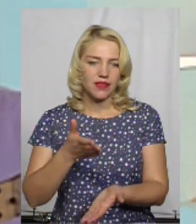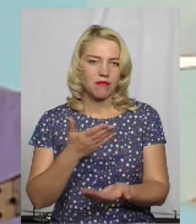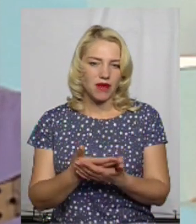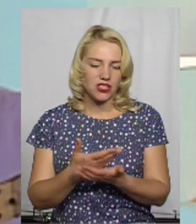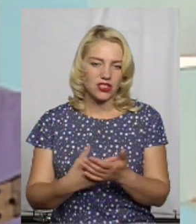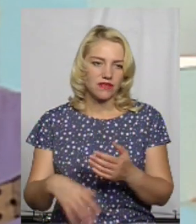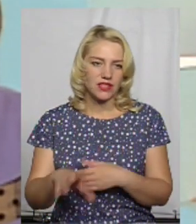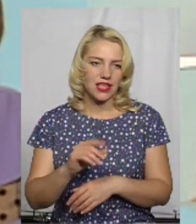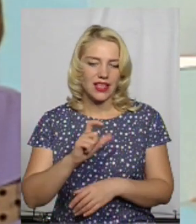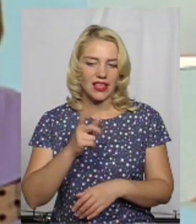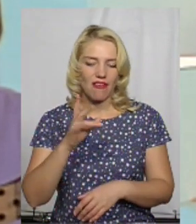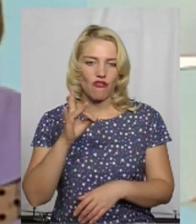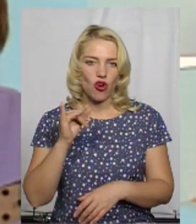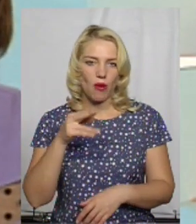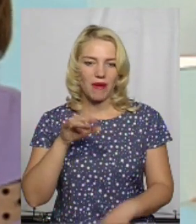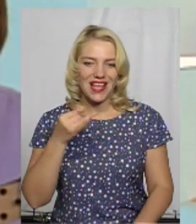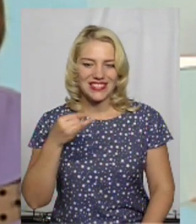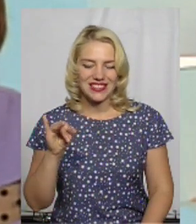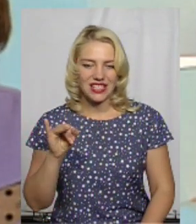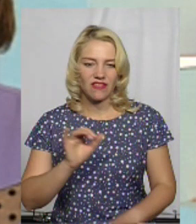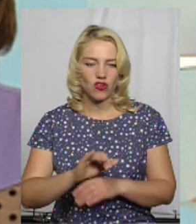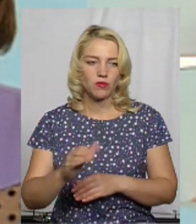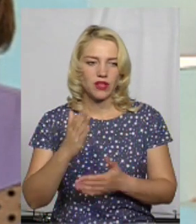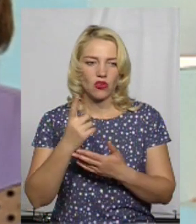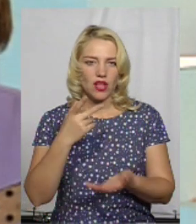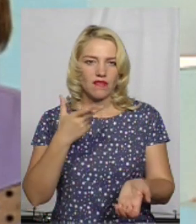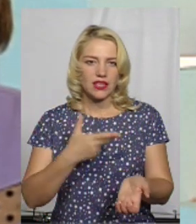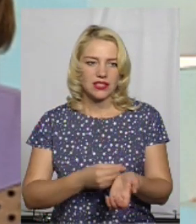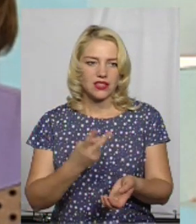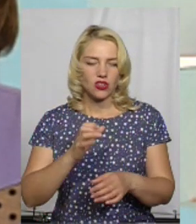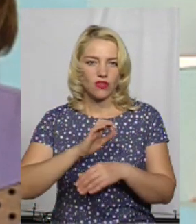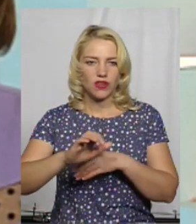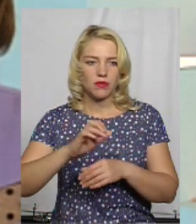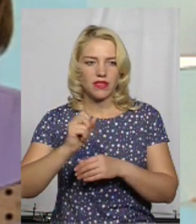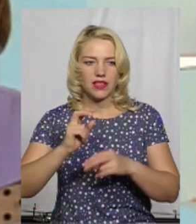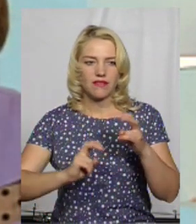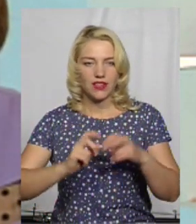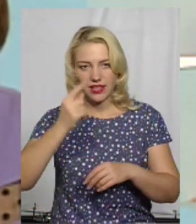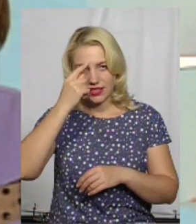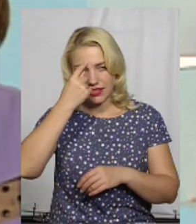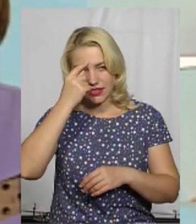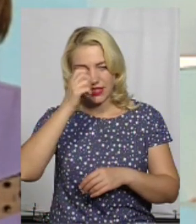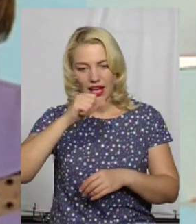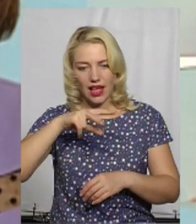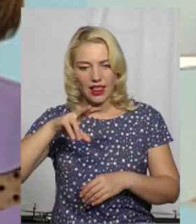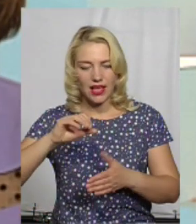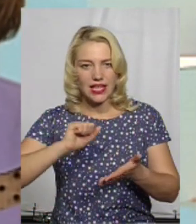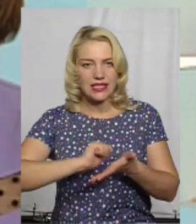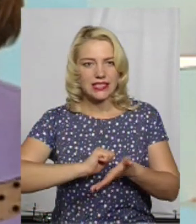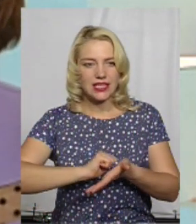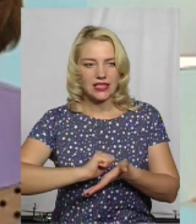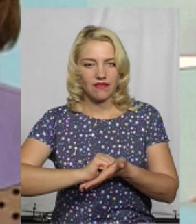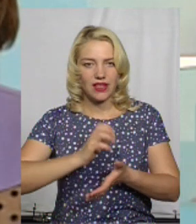майже всі вакцини європейського виробника. Є одна вакцина, яка виробляється на підприємстві в Індії, але вона має сертифікат